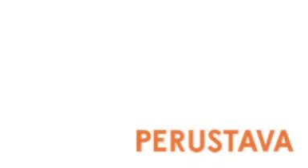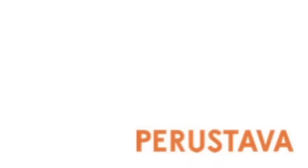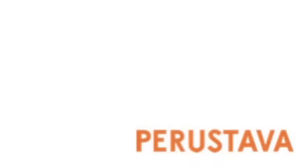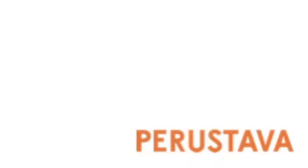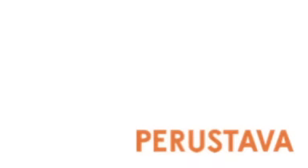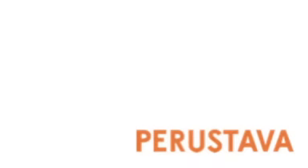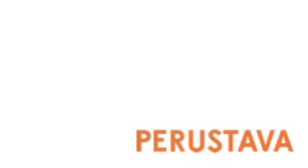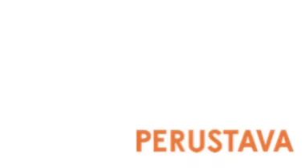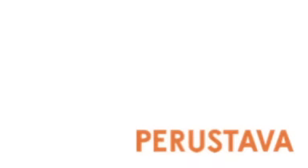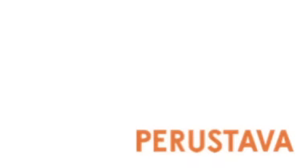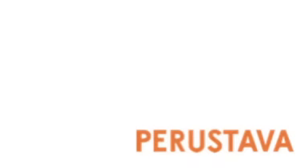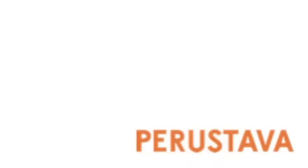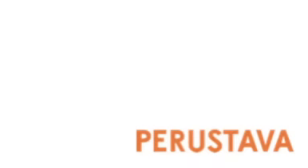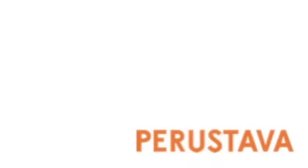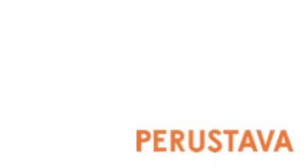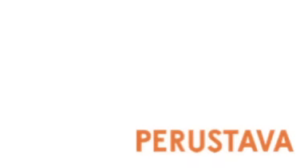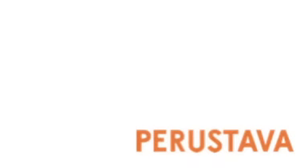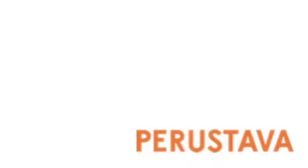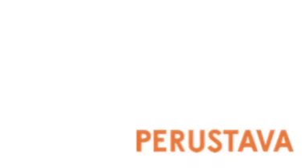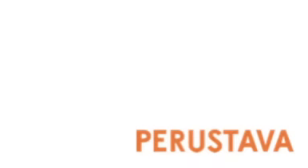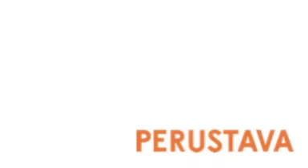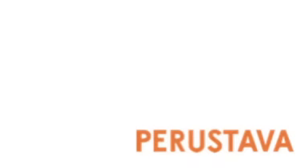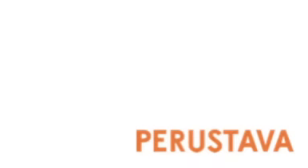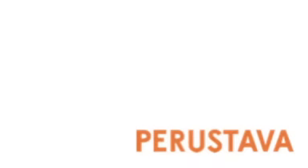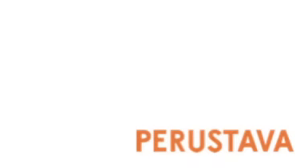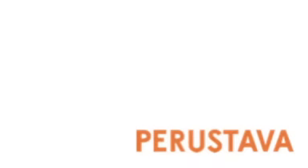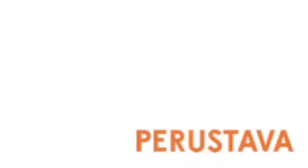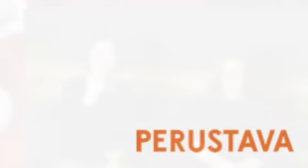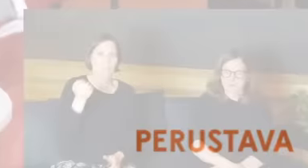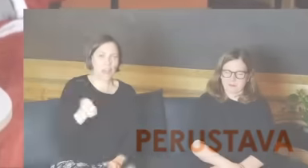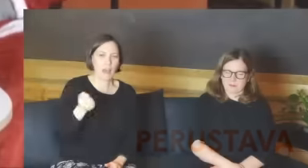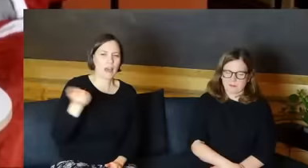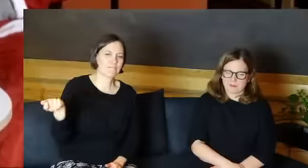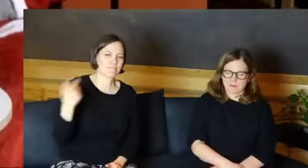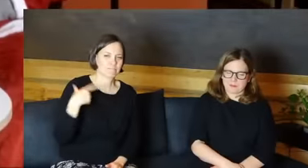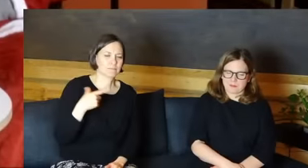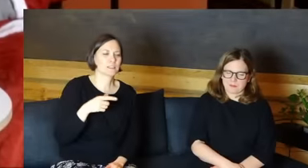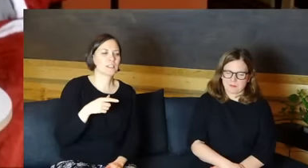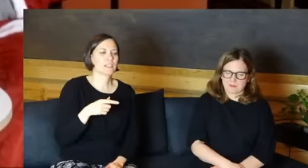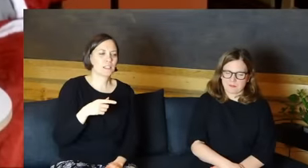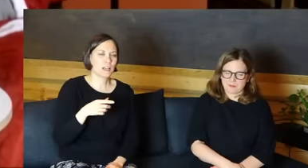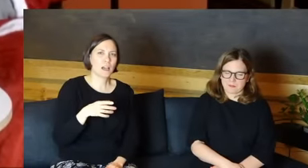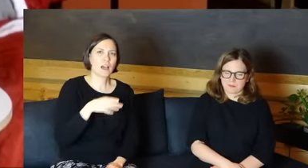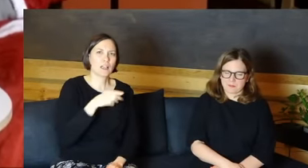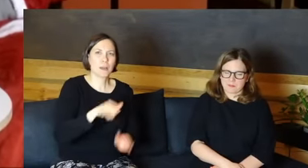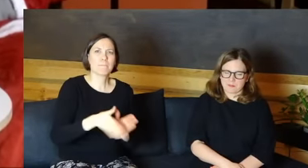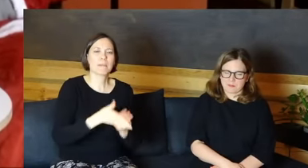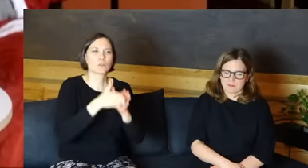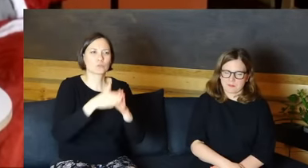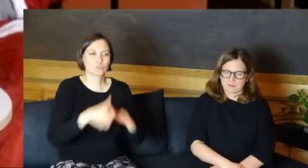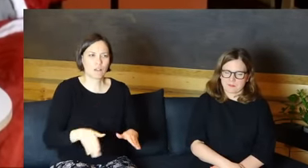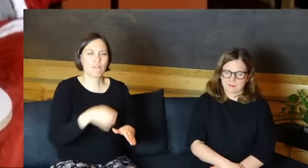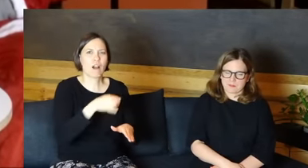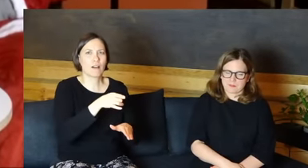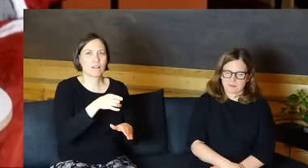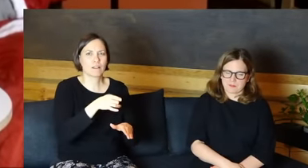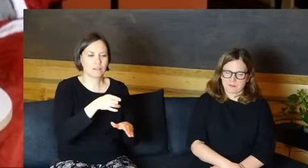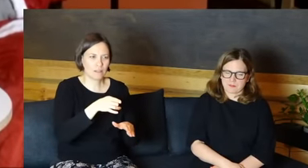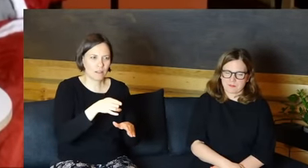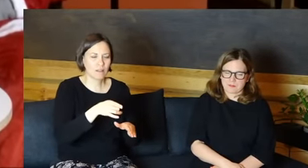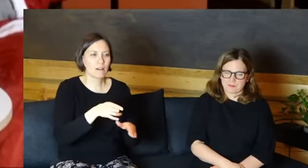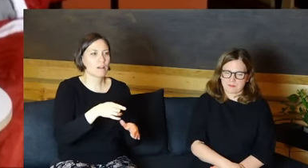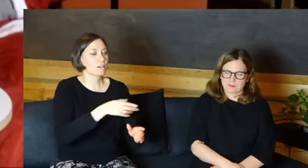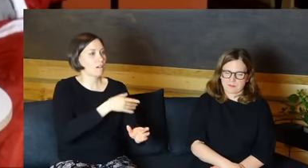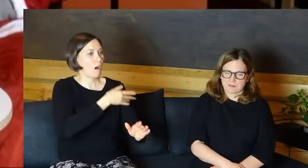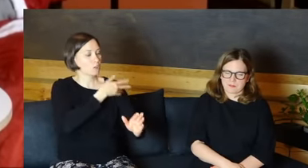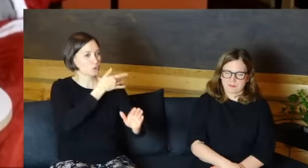viestiä, että pukille, että koko perustavaankin mittakaavassa niin on mahtava